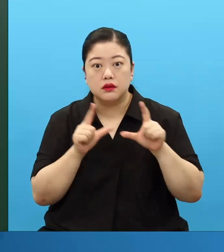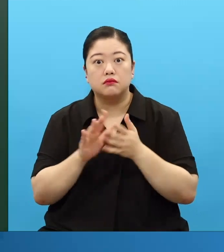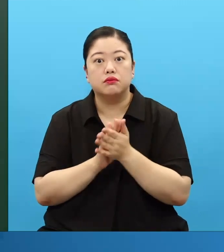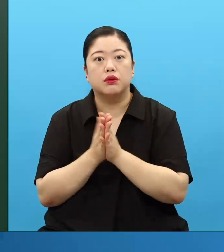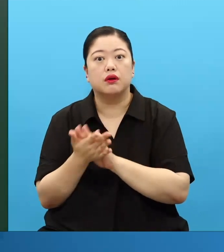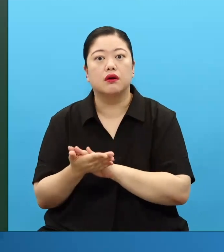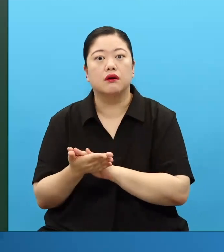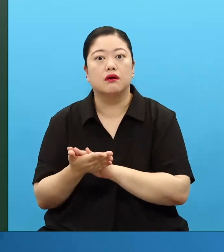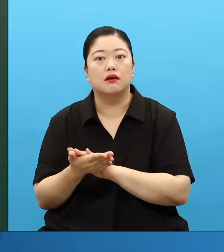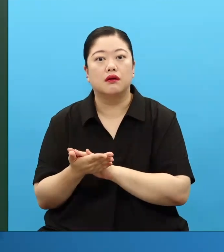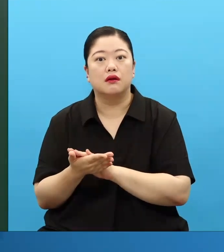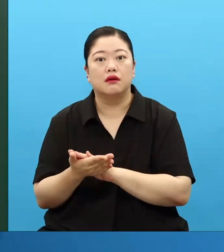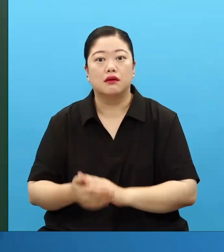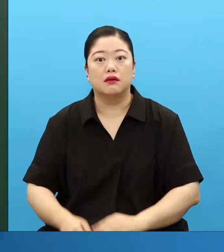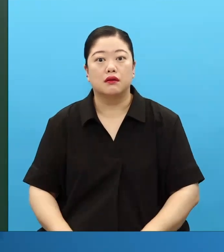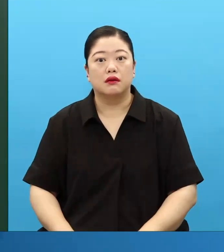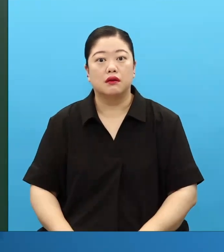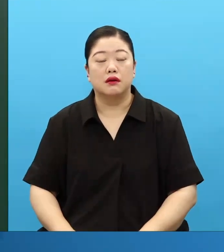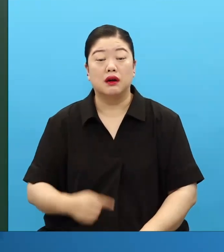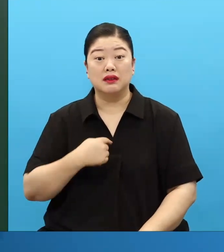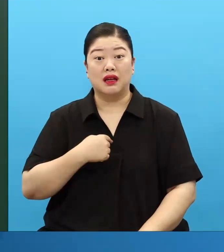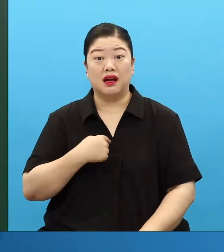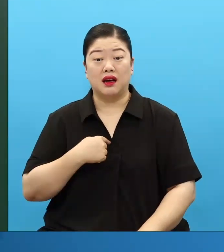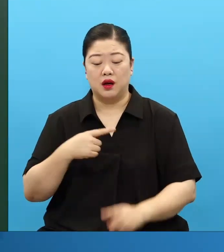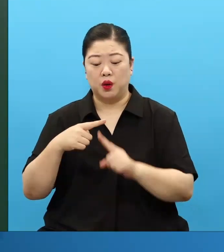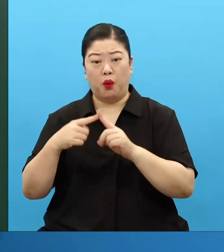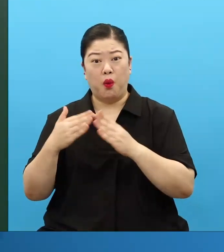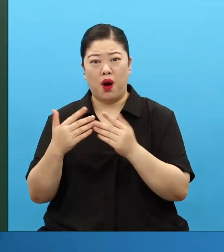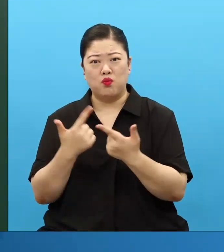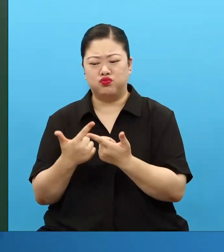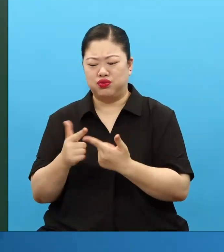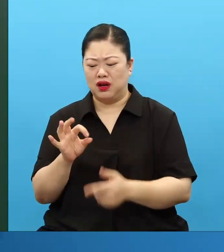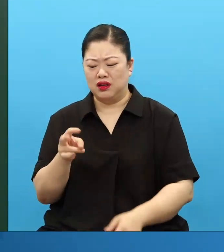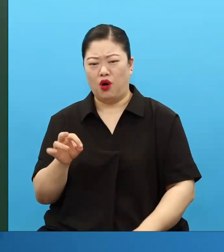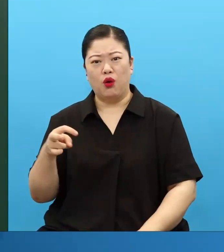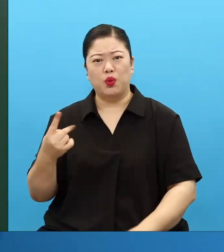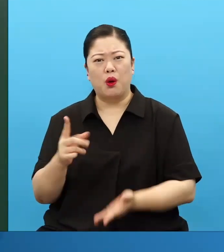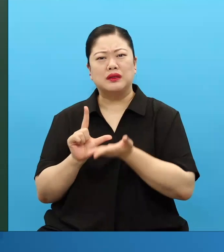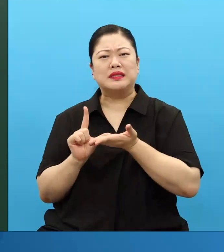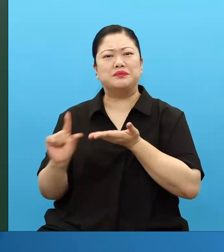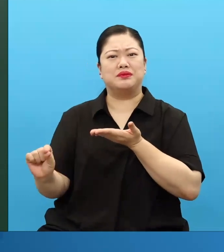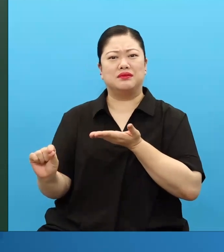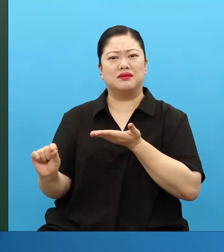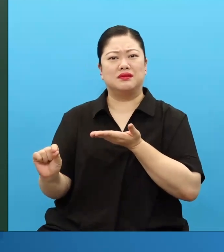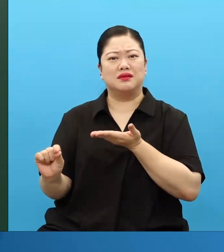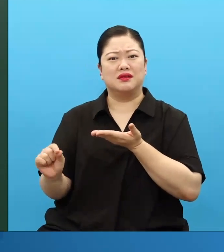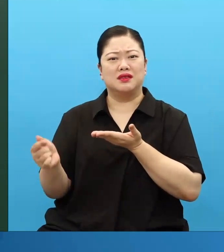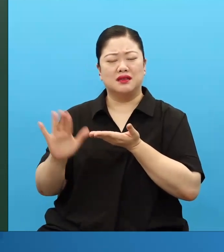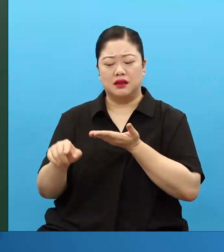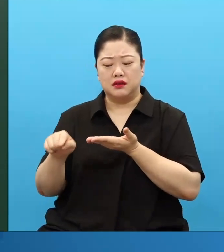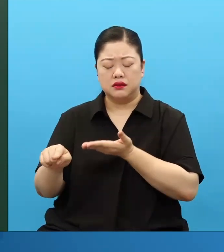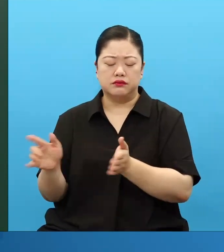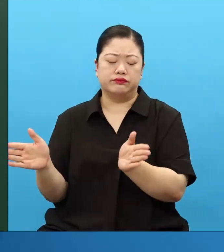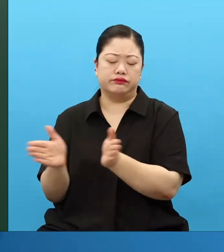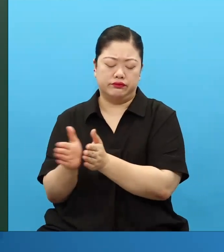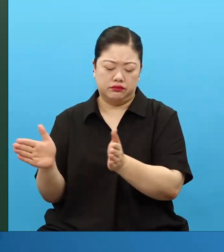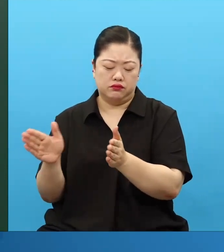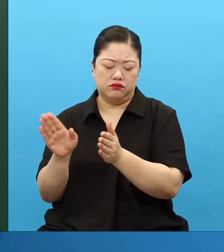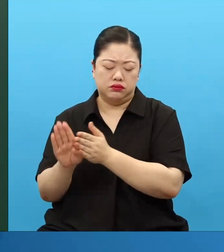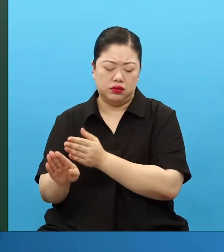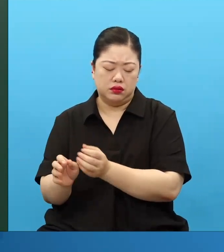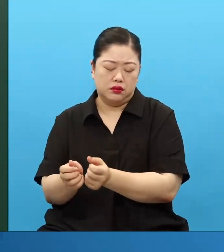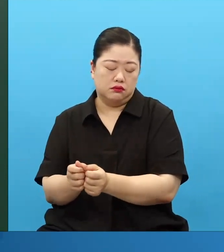남아있는 여러분의 사역에는 굉장한 이 세 가지 뜰의 역사들 일어나게 될 겁니다. And in the ministry that you have left, the great works of